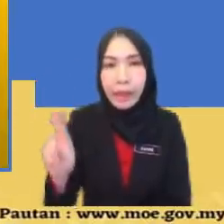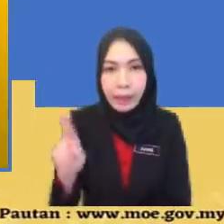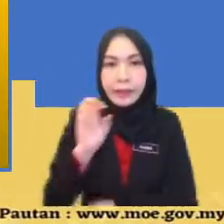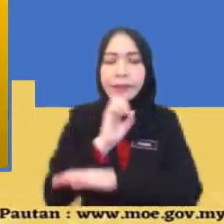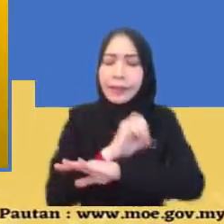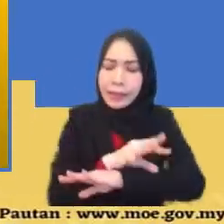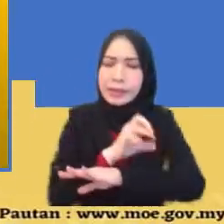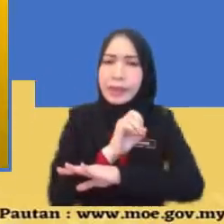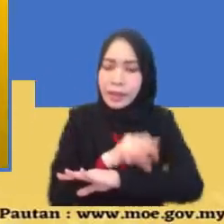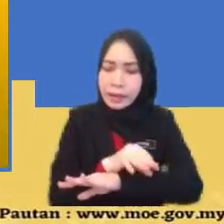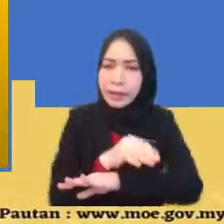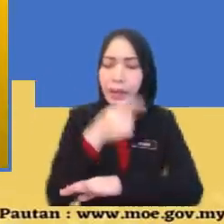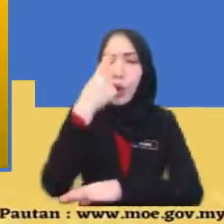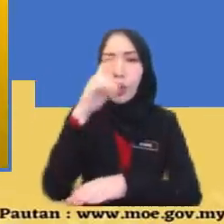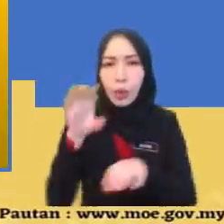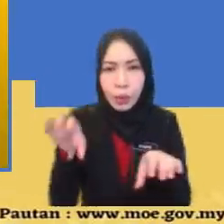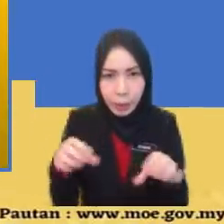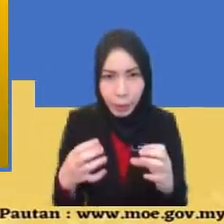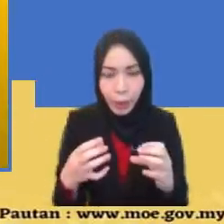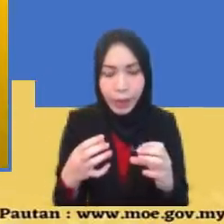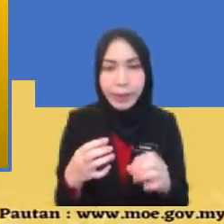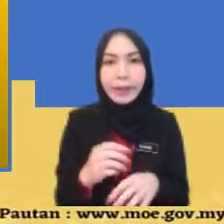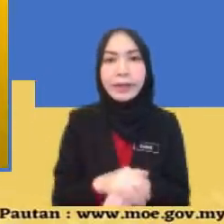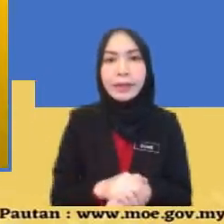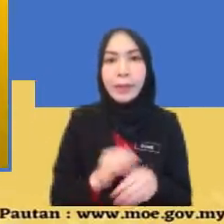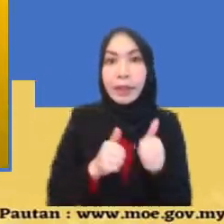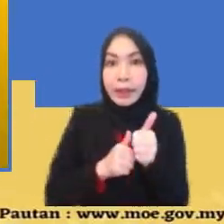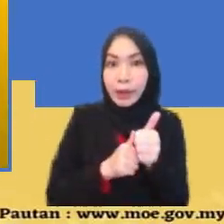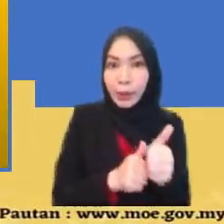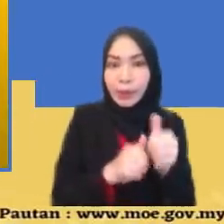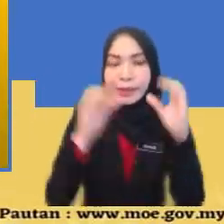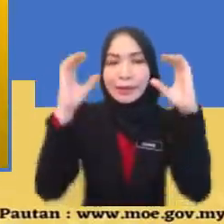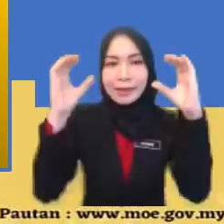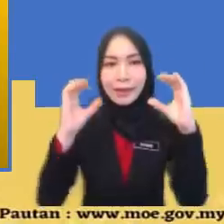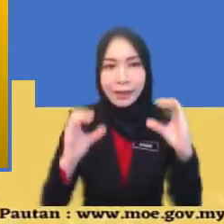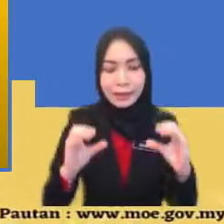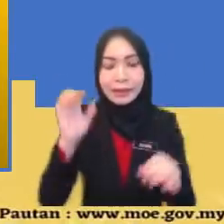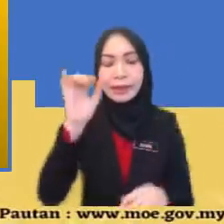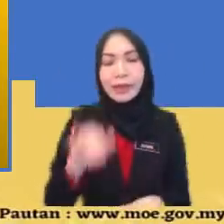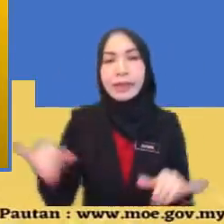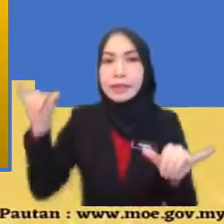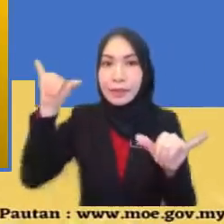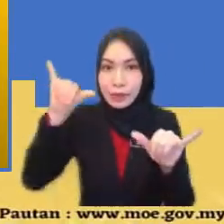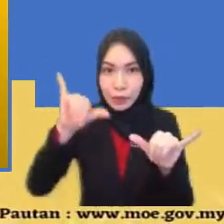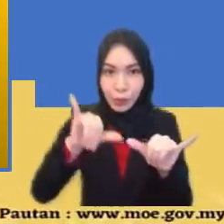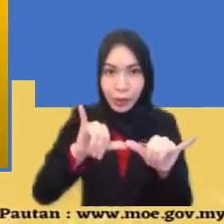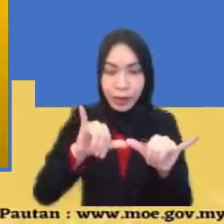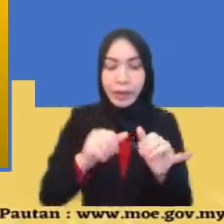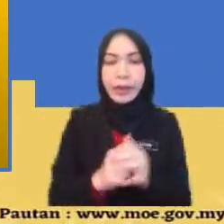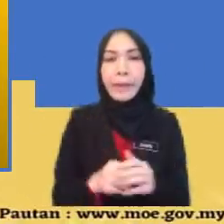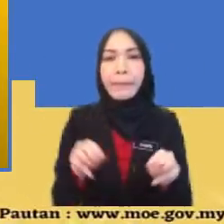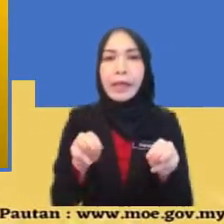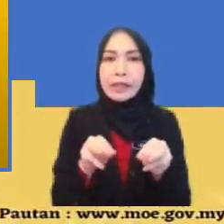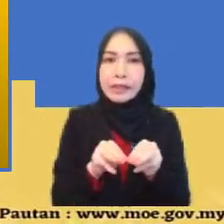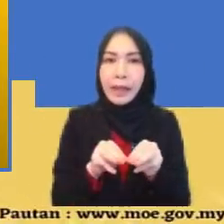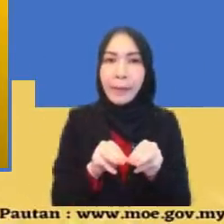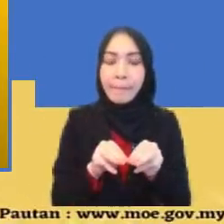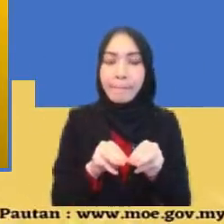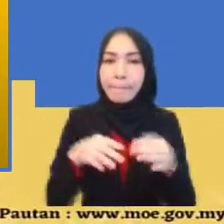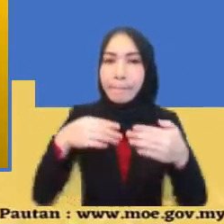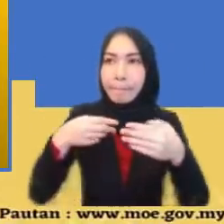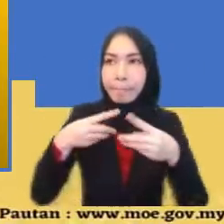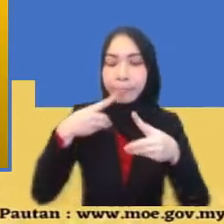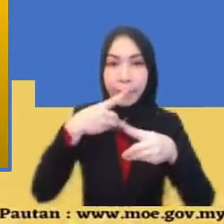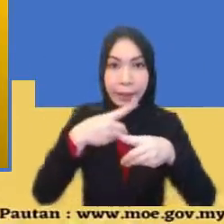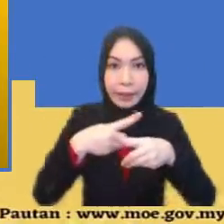dilaksanakan dengan menggunakan beberapa kaedah yang bersesuaian seperti pendekatan bertema berdekatan